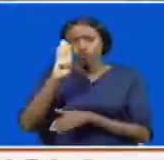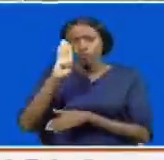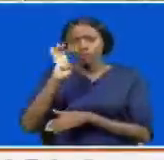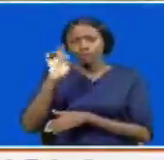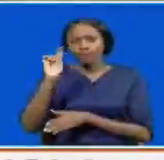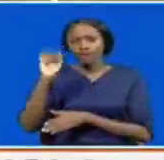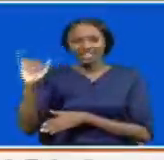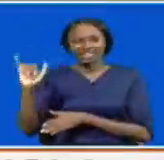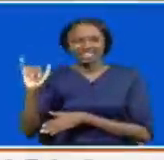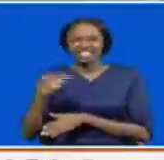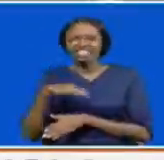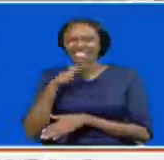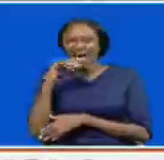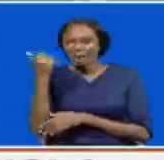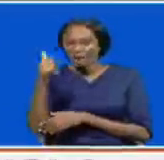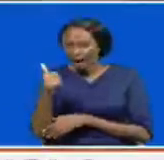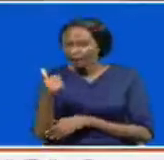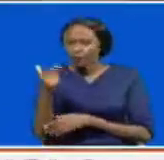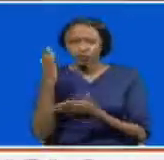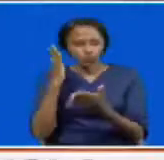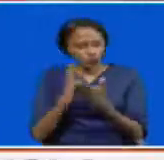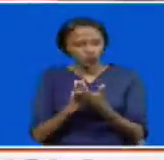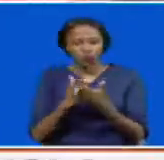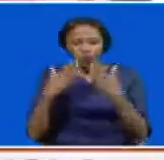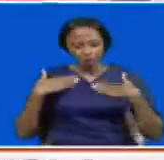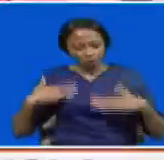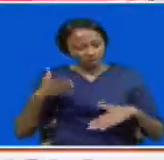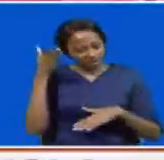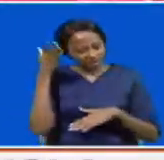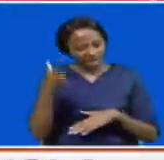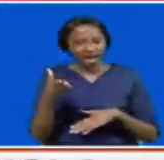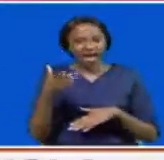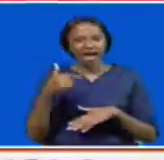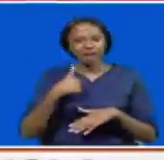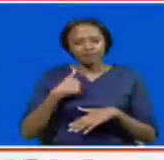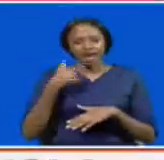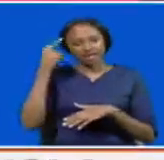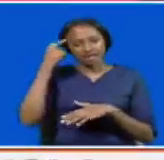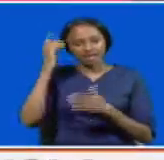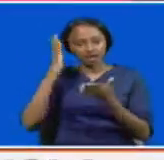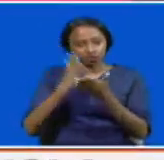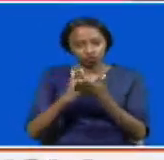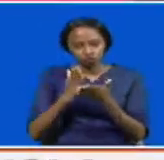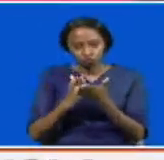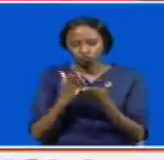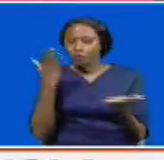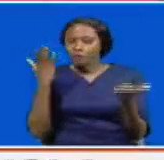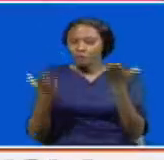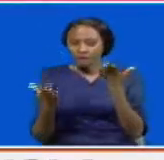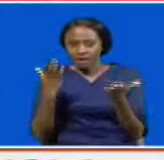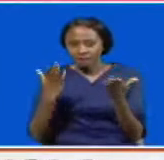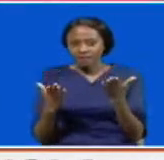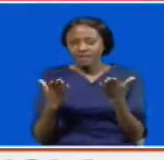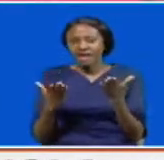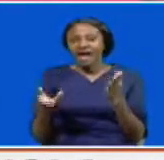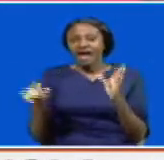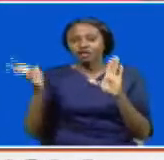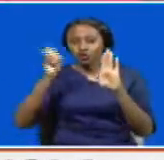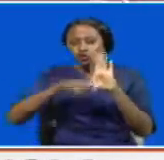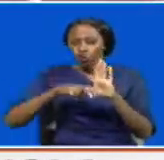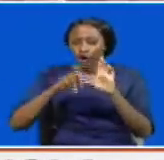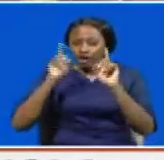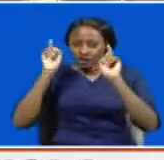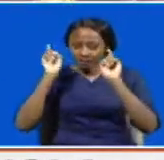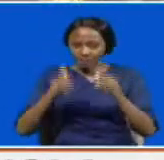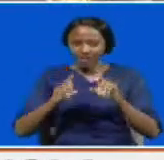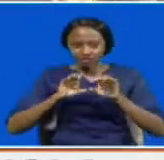hayumo miongoni mwa miili iliyofukuliwa. Anaamini pia kuwa Betty alilazimishwa kujiunga na dhehebu lake